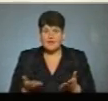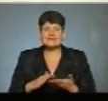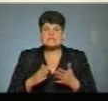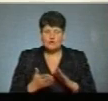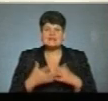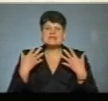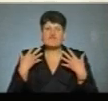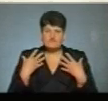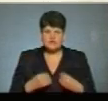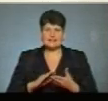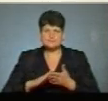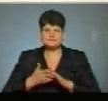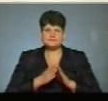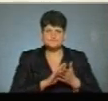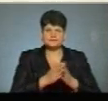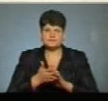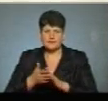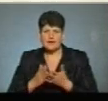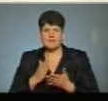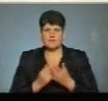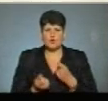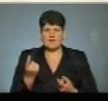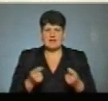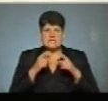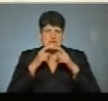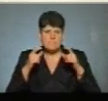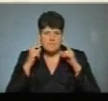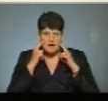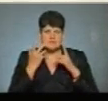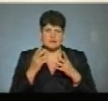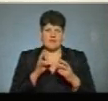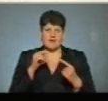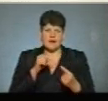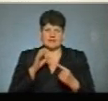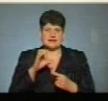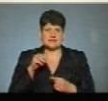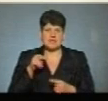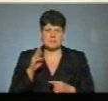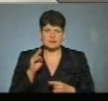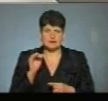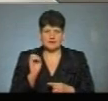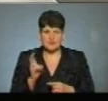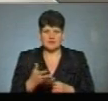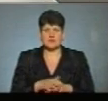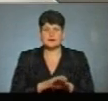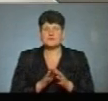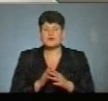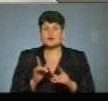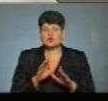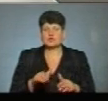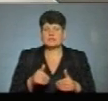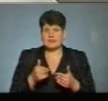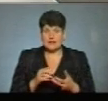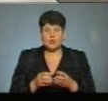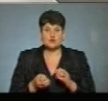максимум дефіцит. Але ситуація вже налагоджується, появляються наші маски, антисептичні матеріали українського виробництва, на